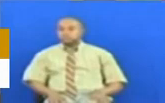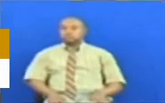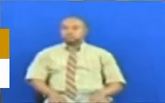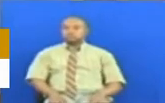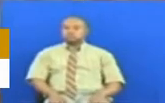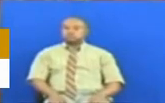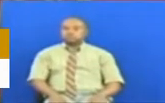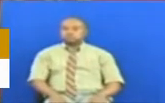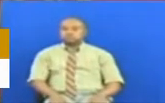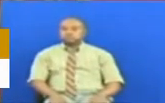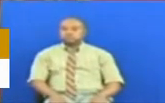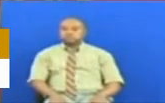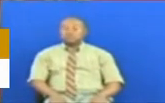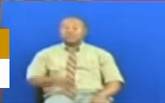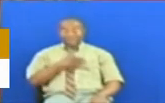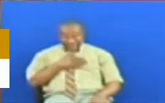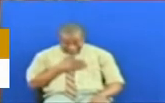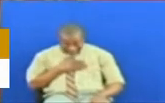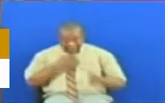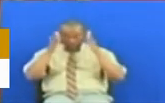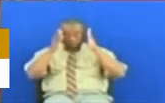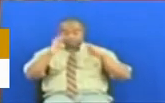Asante sana Mheshimiwa Naibu Waziri.